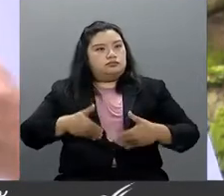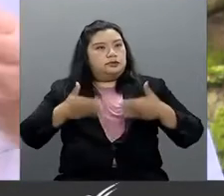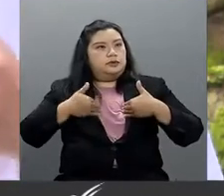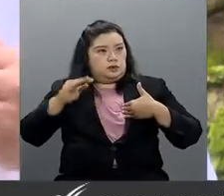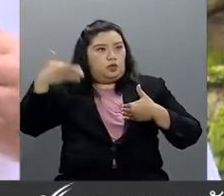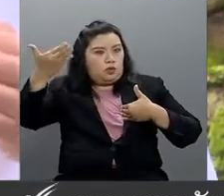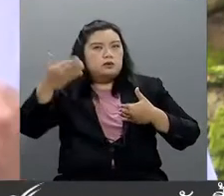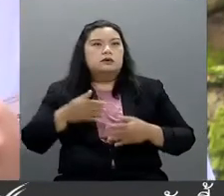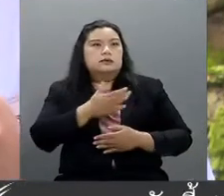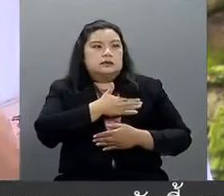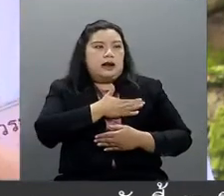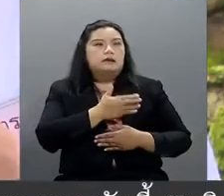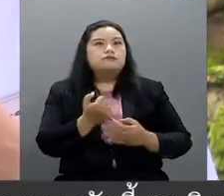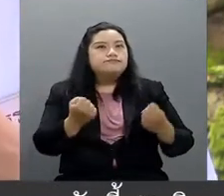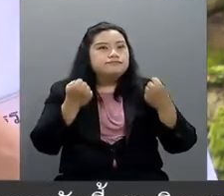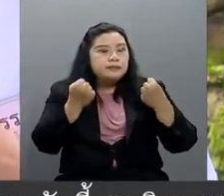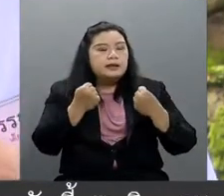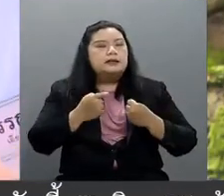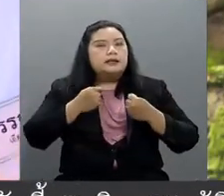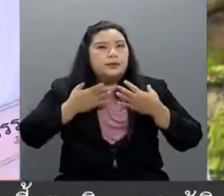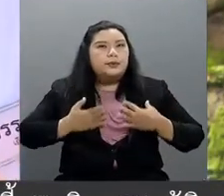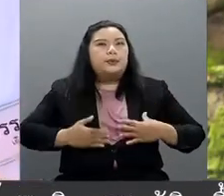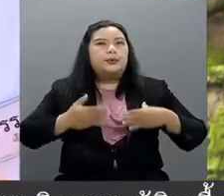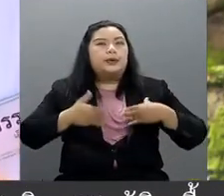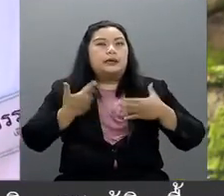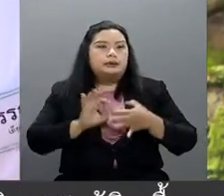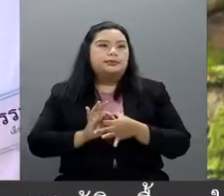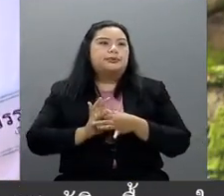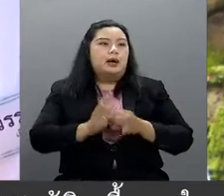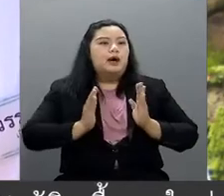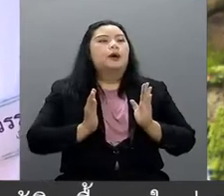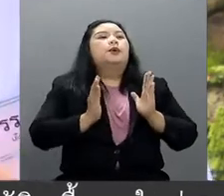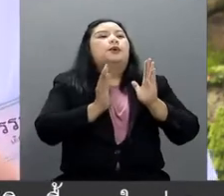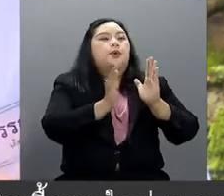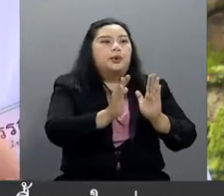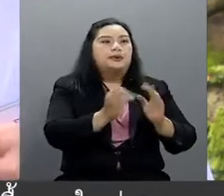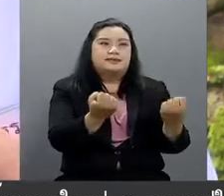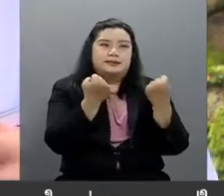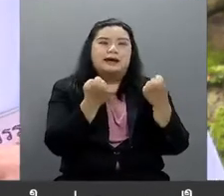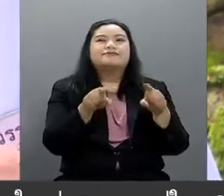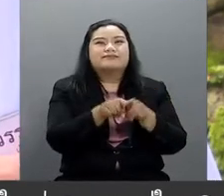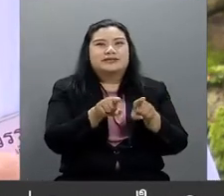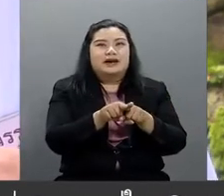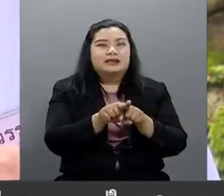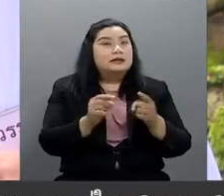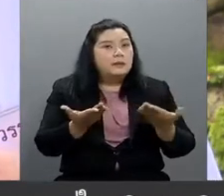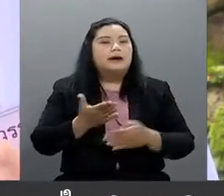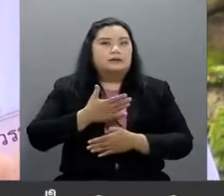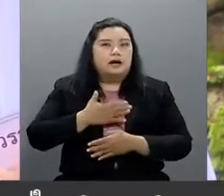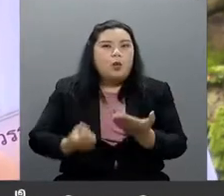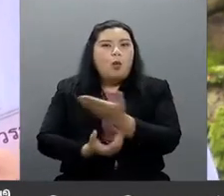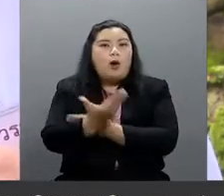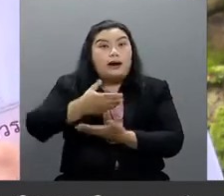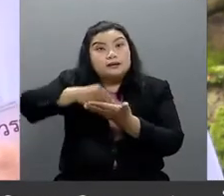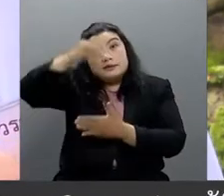ใจที่แบบว่าปกติพี่น่าจะแบบไปช่วยคนอื่นเขาได้พี่ก็เลยมองว่าการที่พี่มีโอกาสได้มาศึกษาคอร์ส